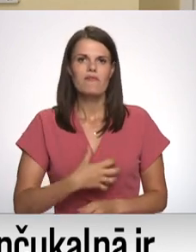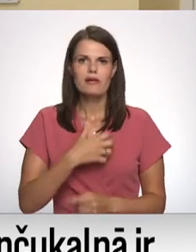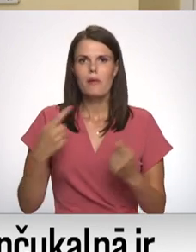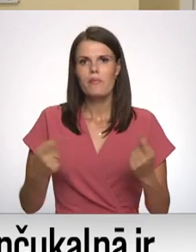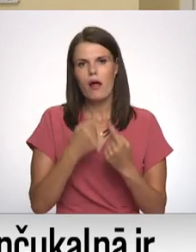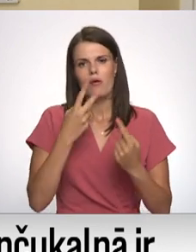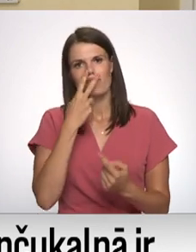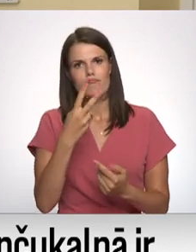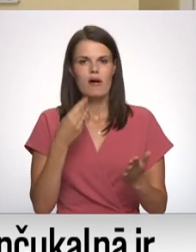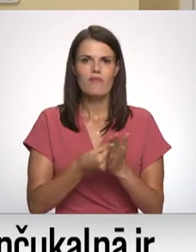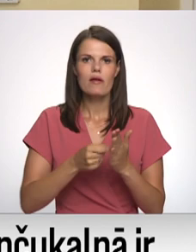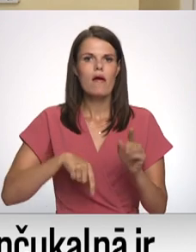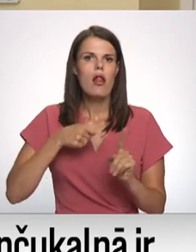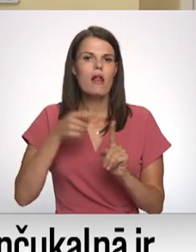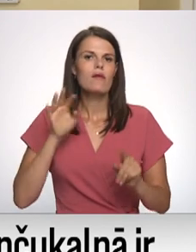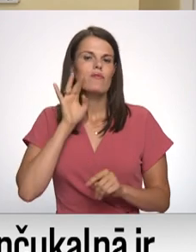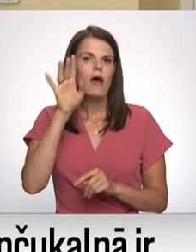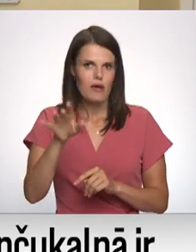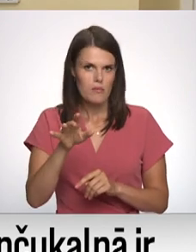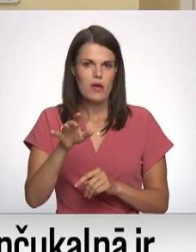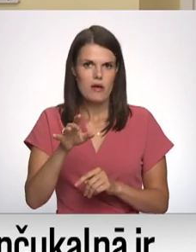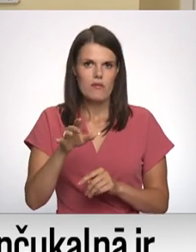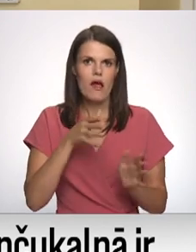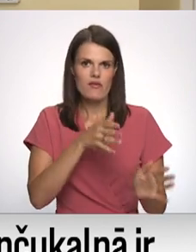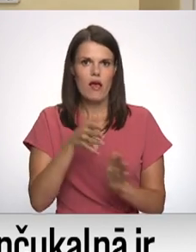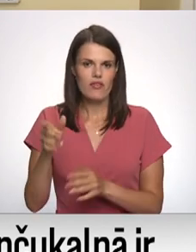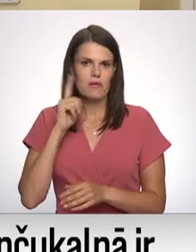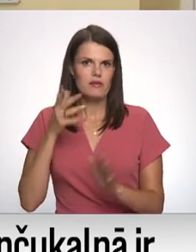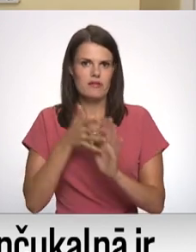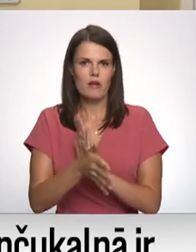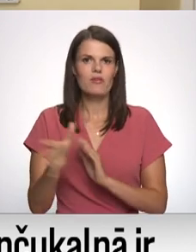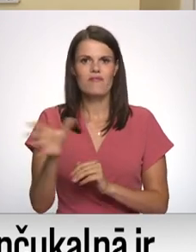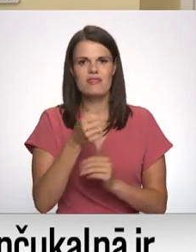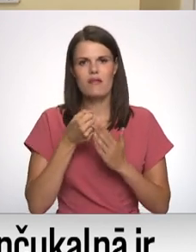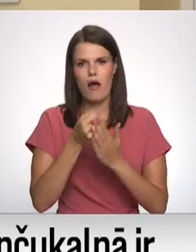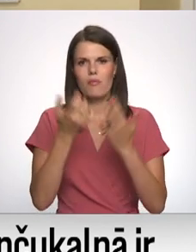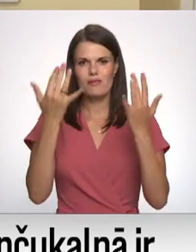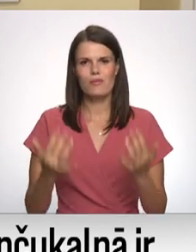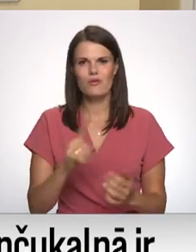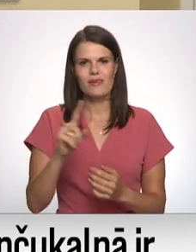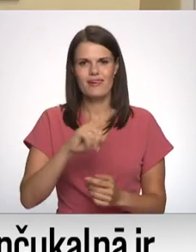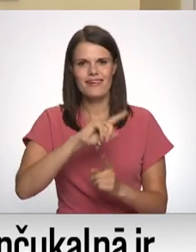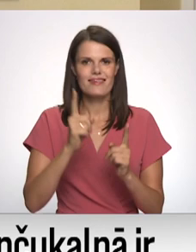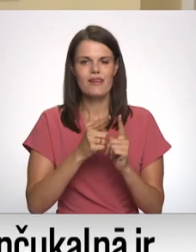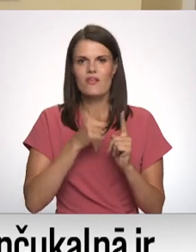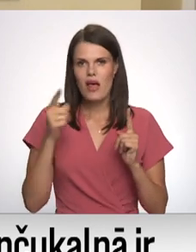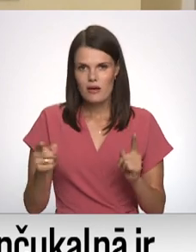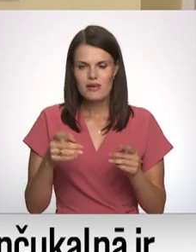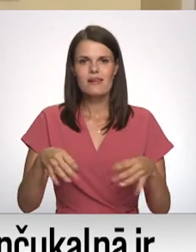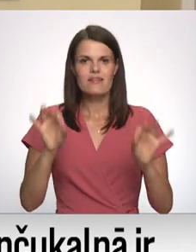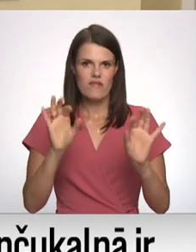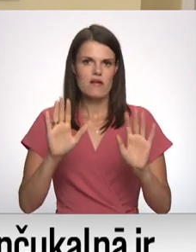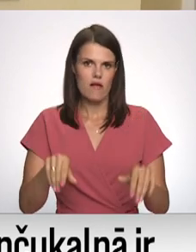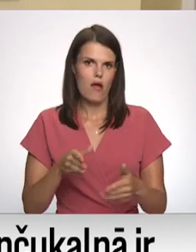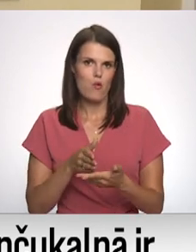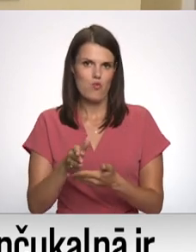protams, vērtējot arī ilgtermiņa ietekmi, jo mēs saprotam, ka visi atbalsta pasākumi ir īstermiņa pasākumi un svarīgi, lai nozars